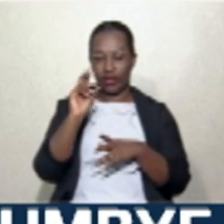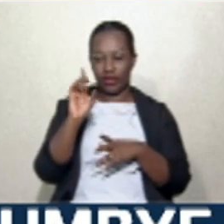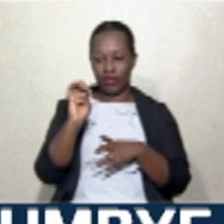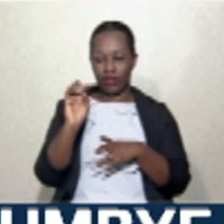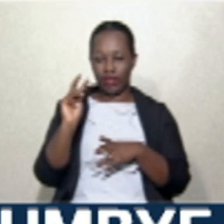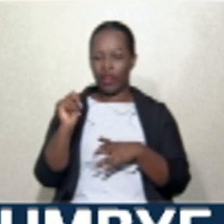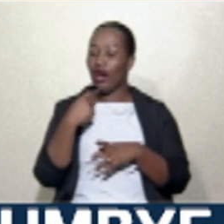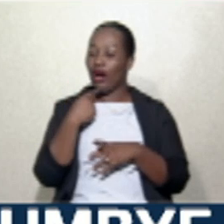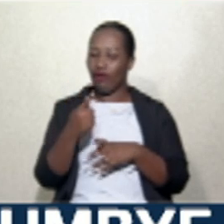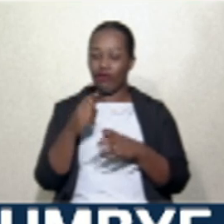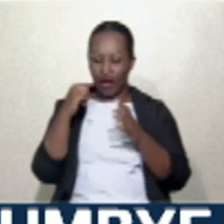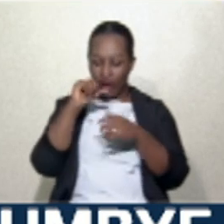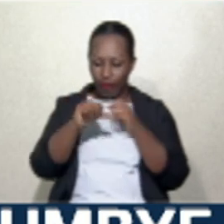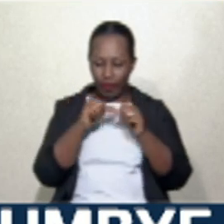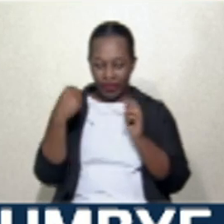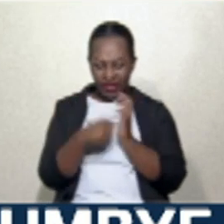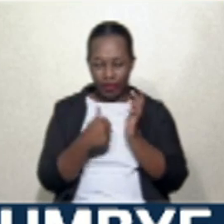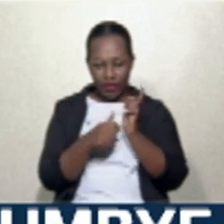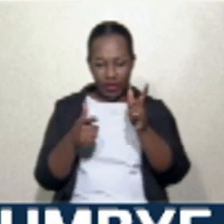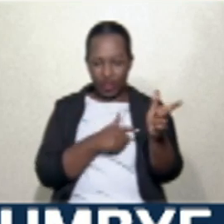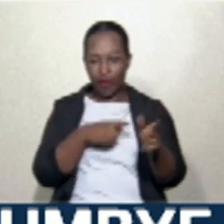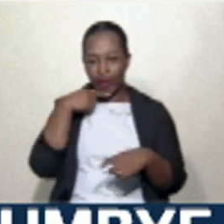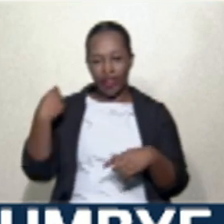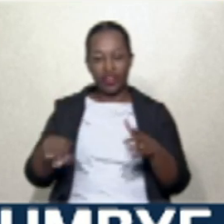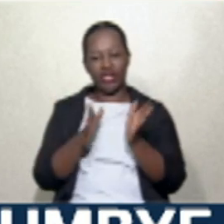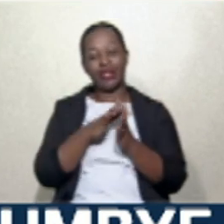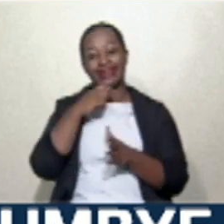ku kibazo cy'intambara y'Uburusiya na Ukraine. Divin Wayo, Televiziyo Rwanda.